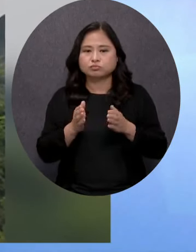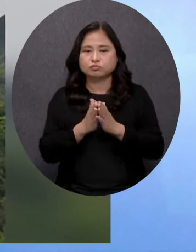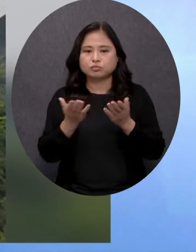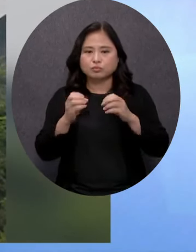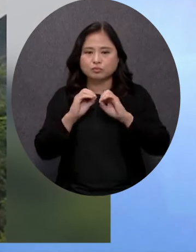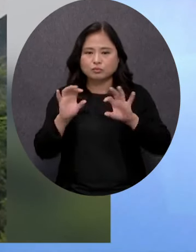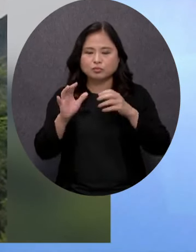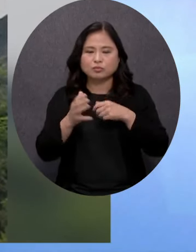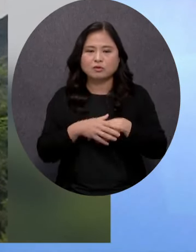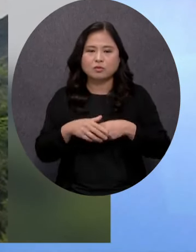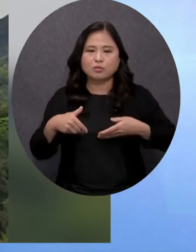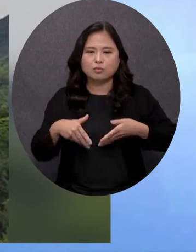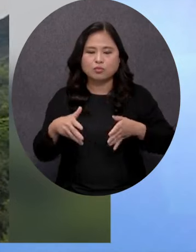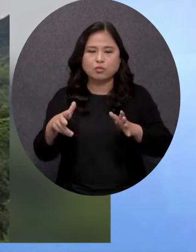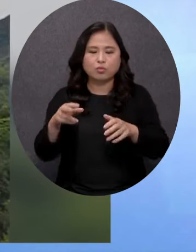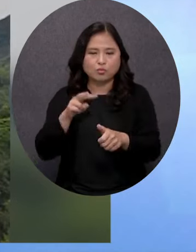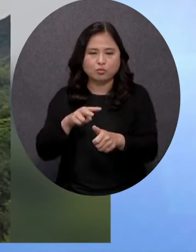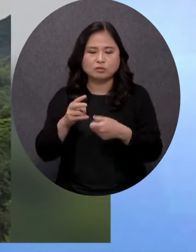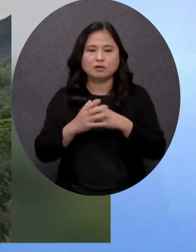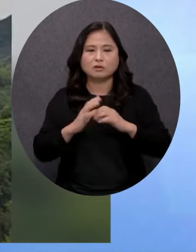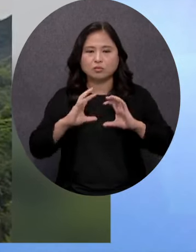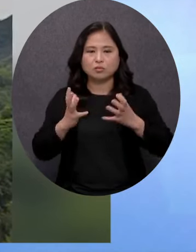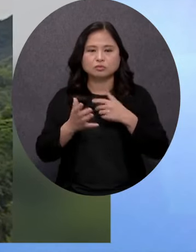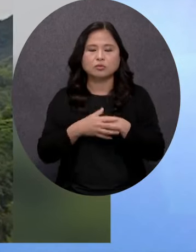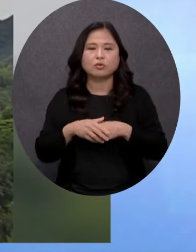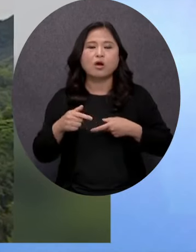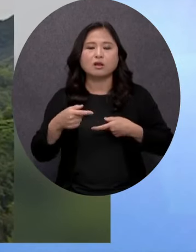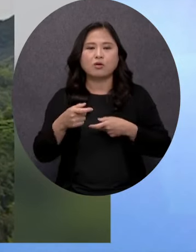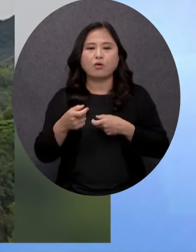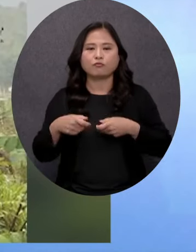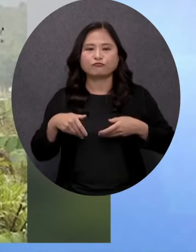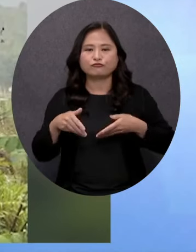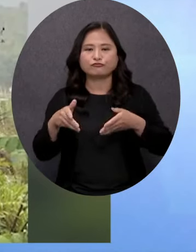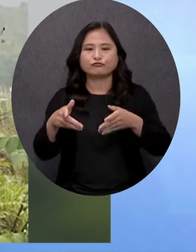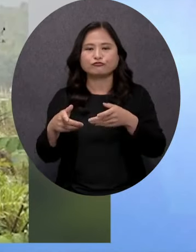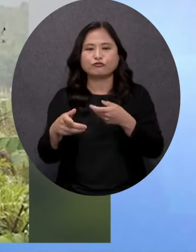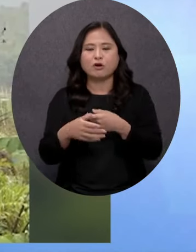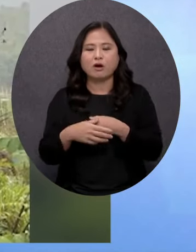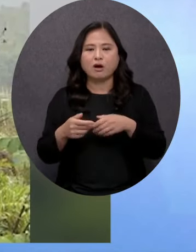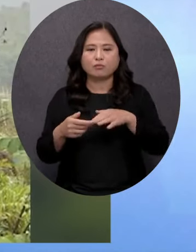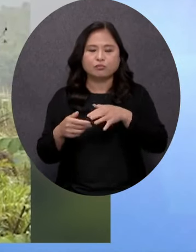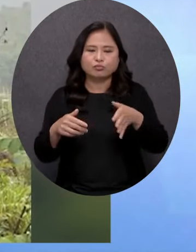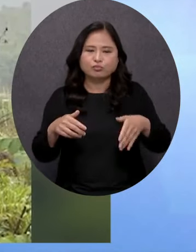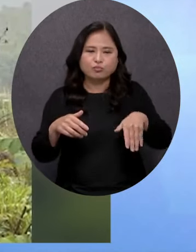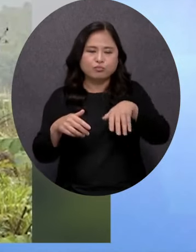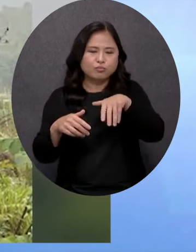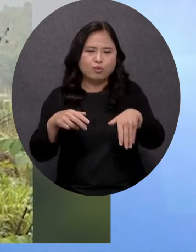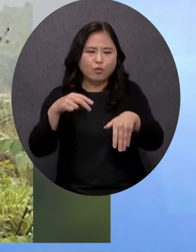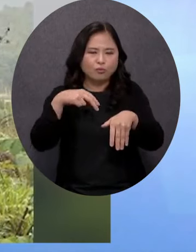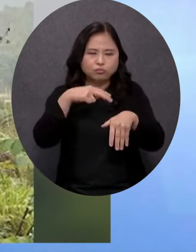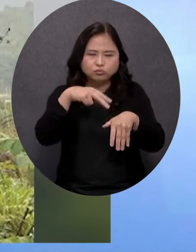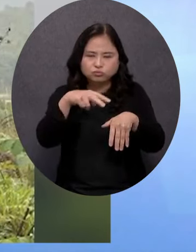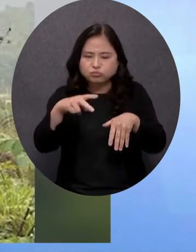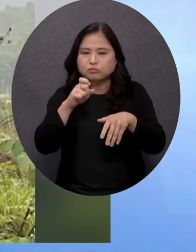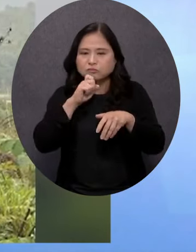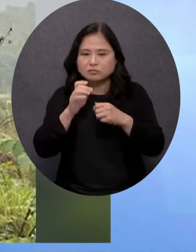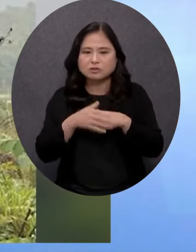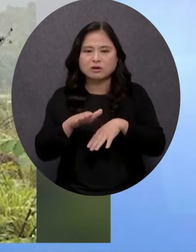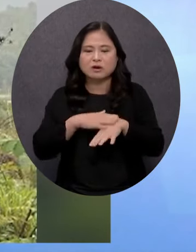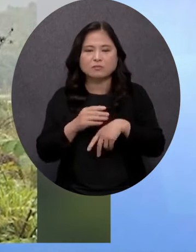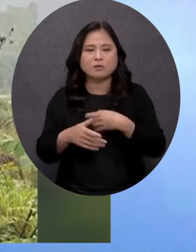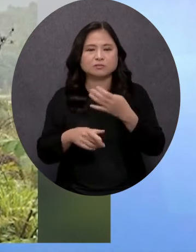的营运管理单位已经对梅大高速的边沟、高边坡等重点隐患区域展开排查，刚刚在